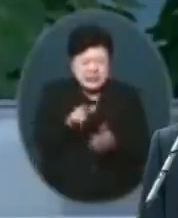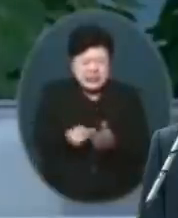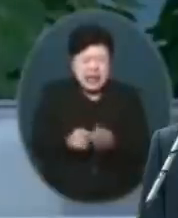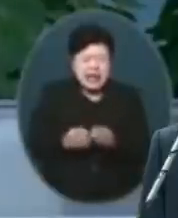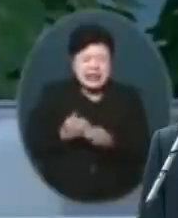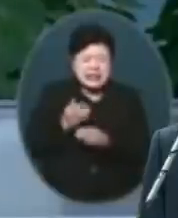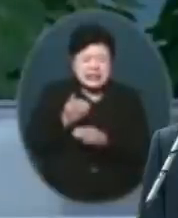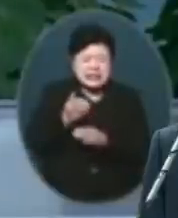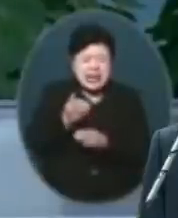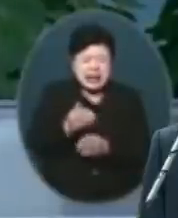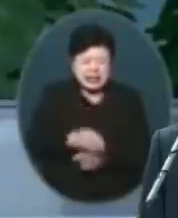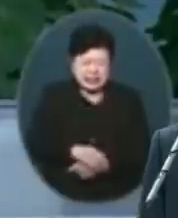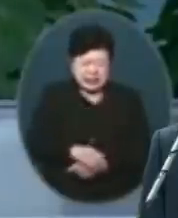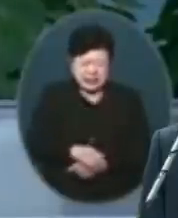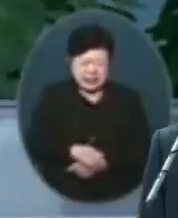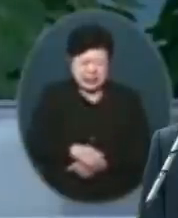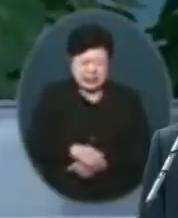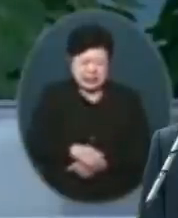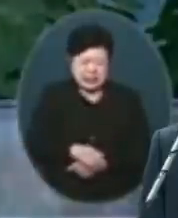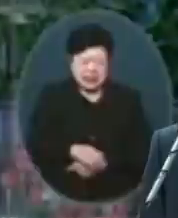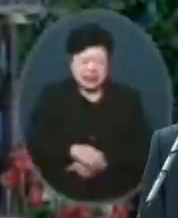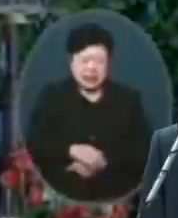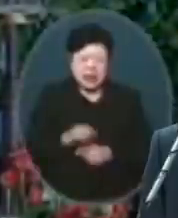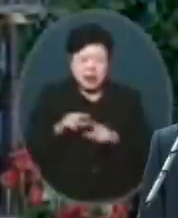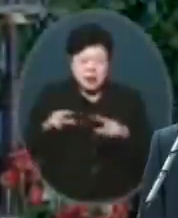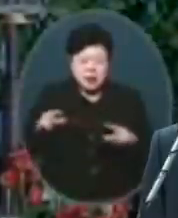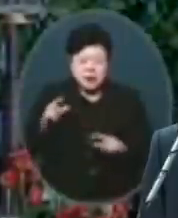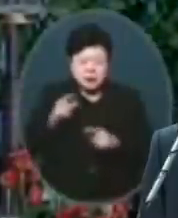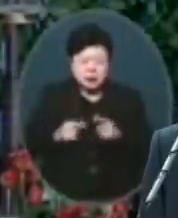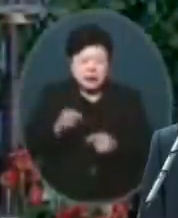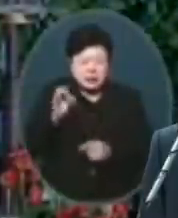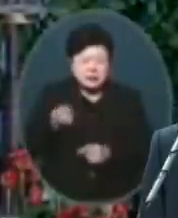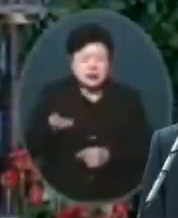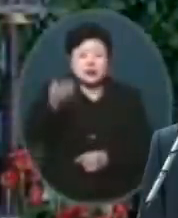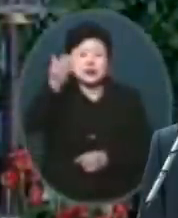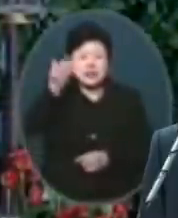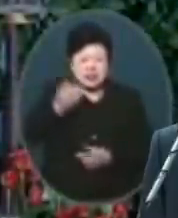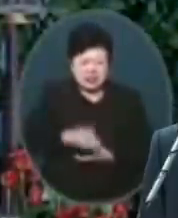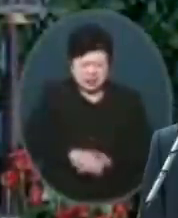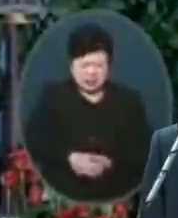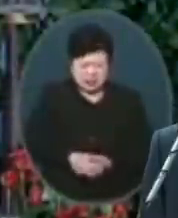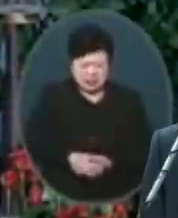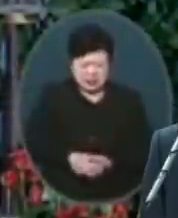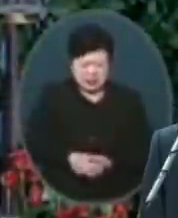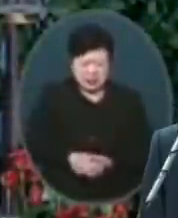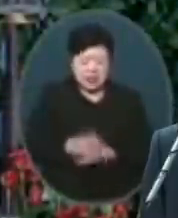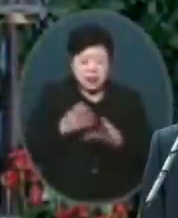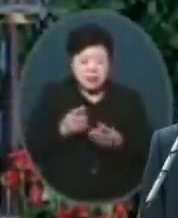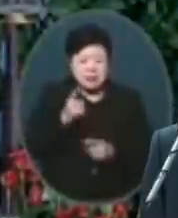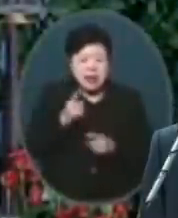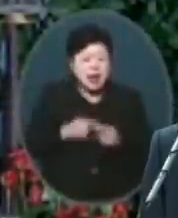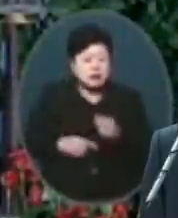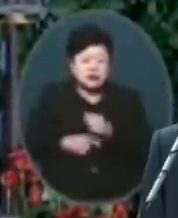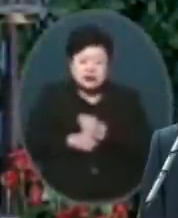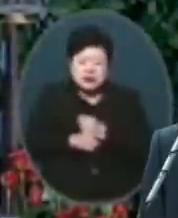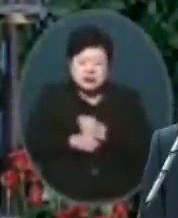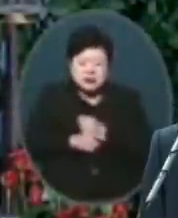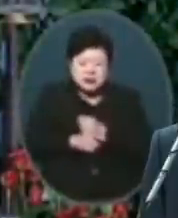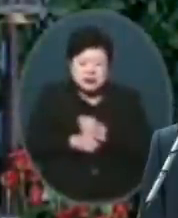비율이 OECD의 평균보다도 10%나 높은 것입니다. 이 말은 무슨 말이냐 하면